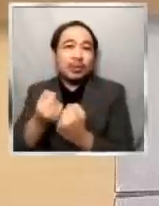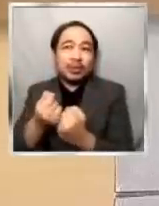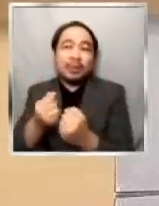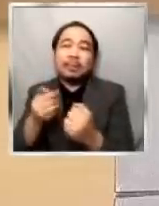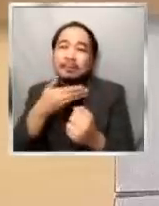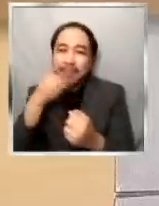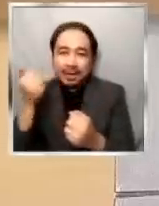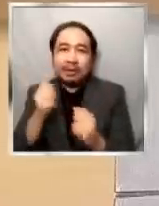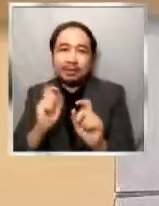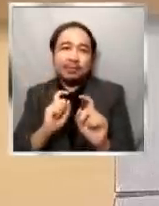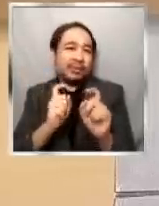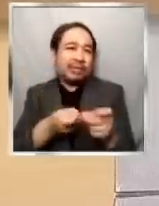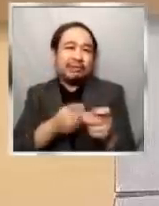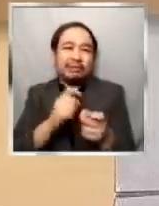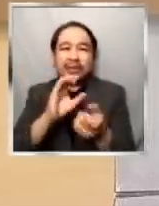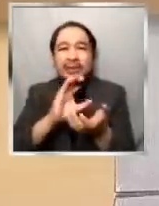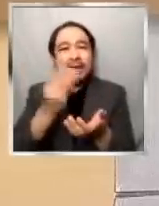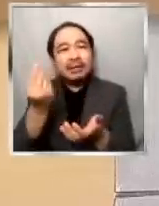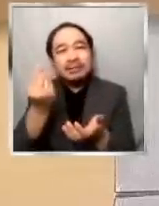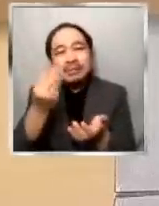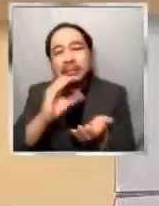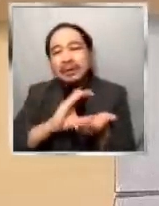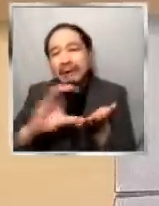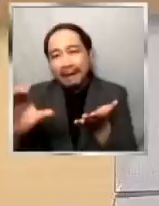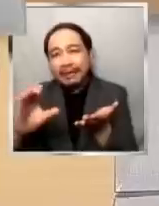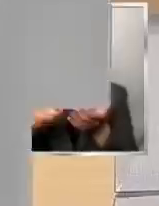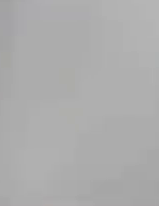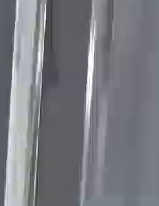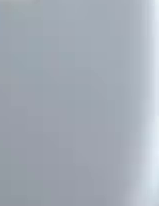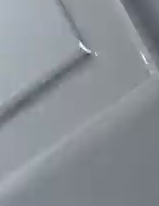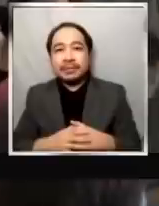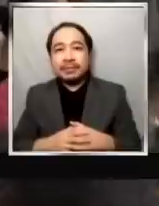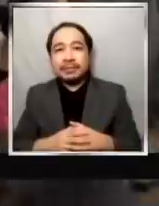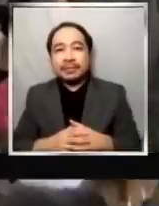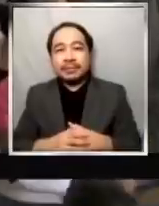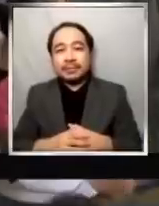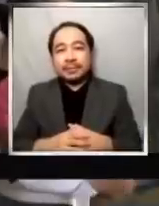ng cash ang ayuda. Nakatutok si Marie Zumali.